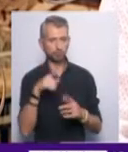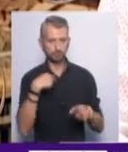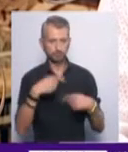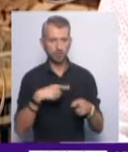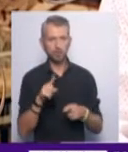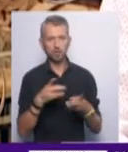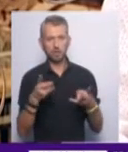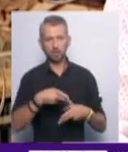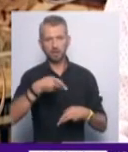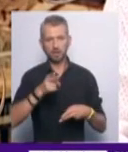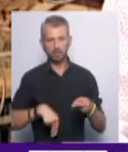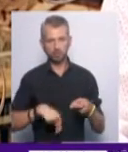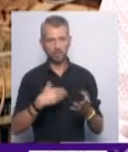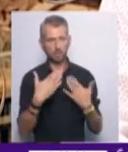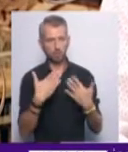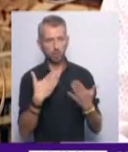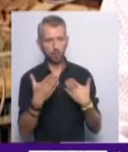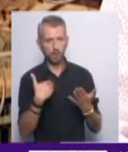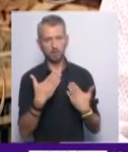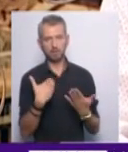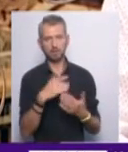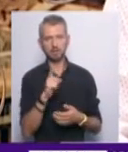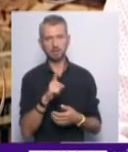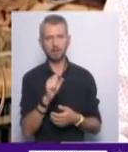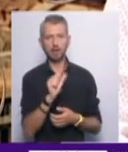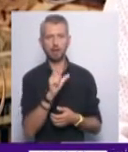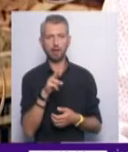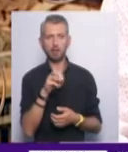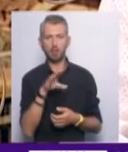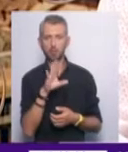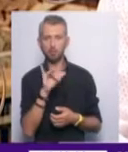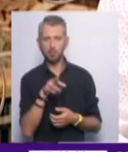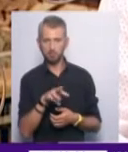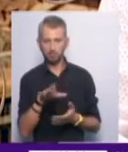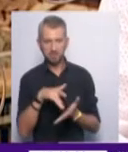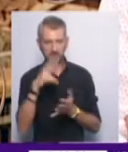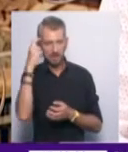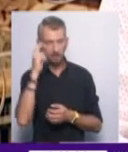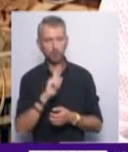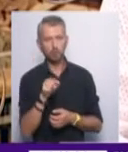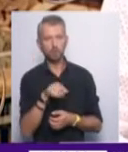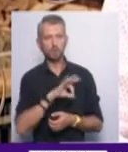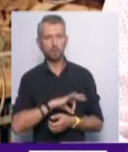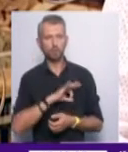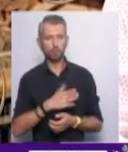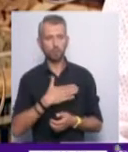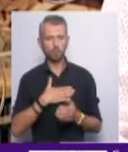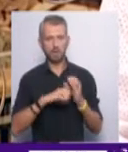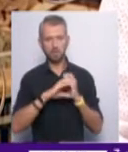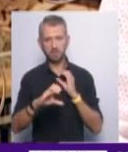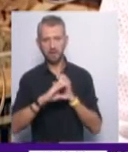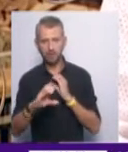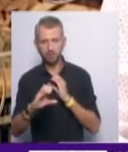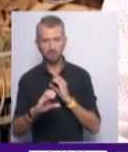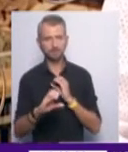треба закінчити спілкування з Ахметовим в місті Києві, що вони використовують наші мережі